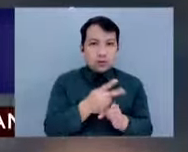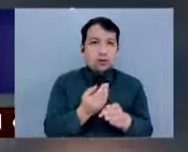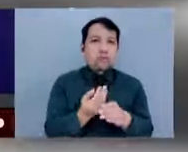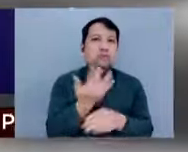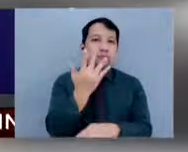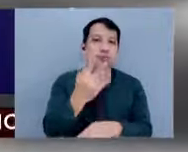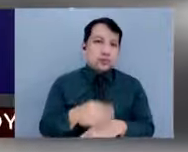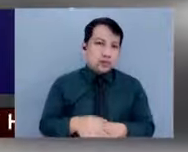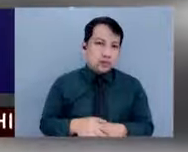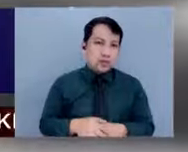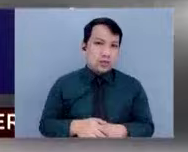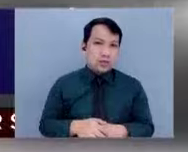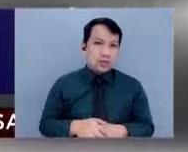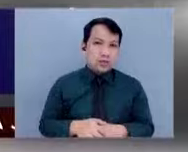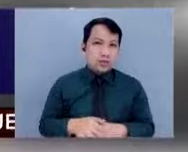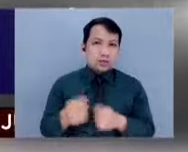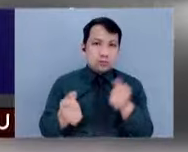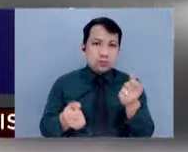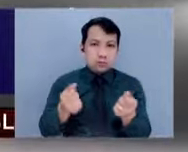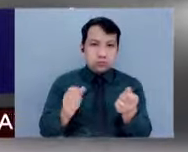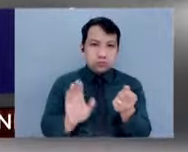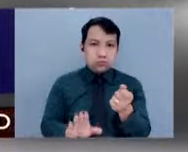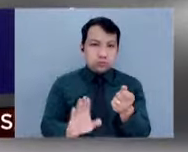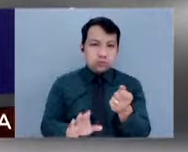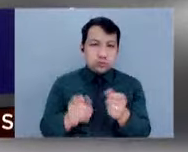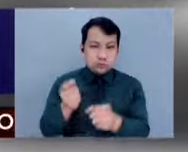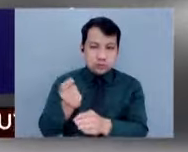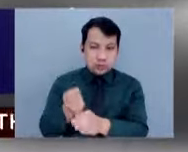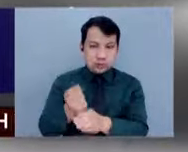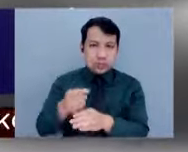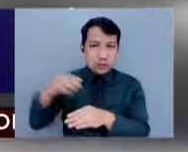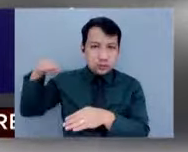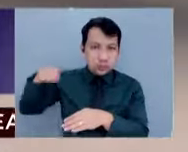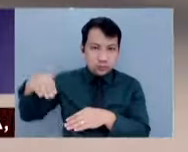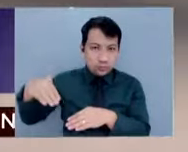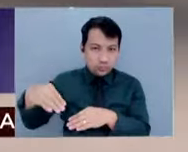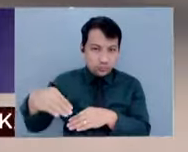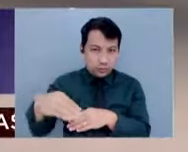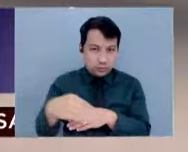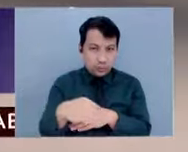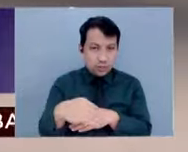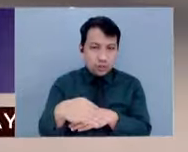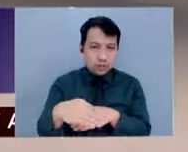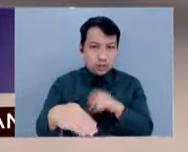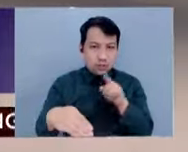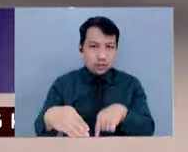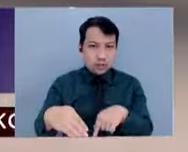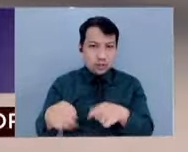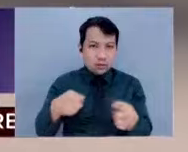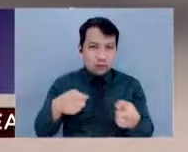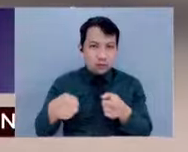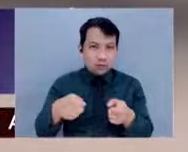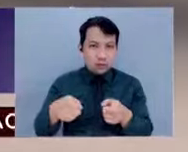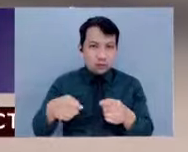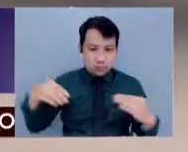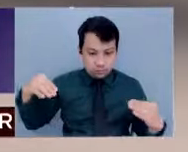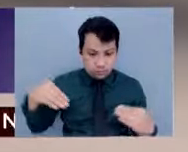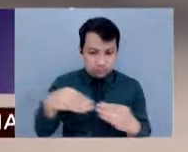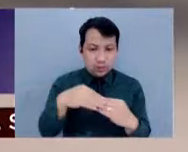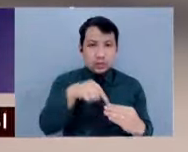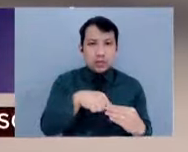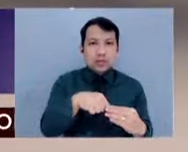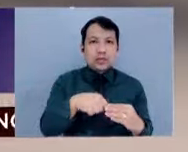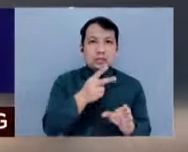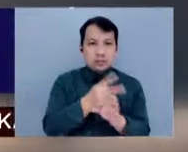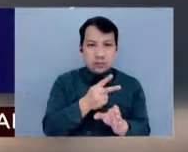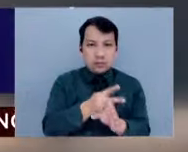mga otoridad, nawalan umano ng preno ang truck sa pababang bahagi ng kalsada. Nawalan ito ng kontrol hanggang sa bumangga sa van.